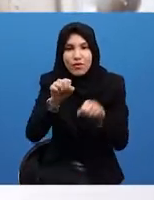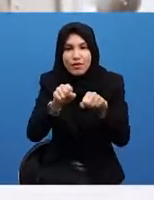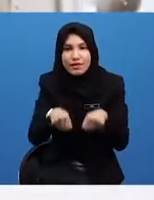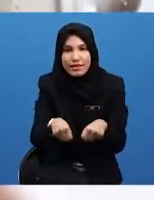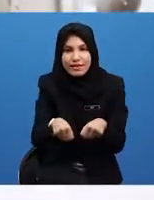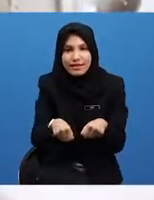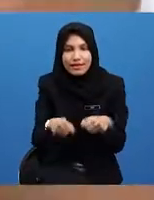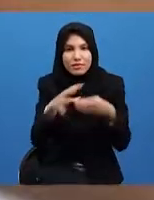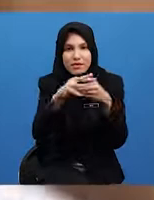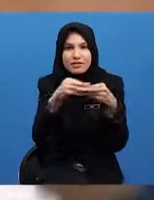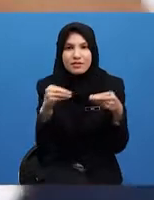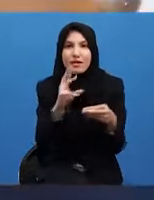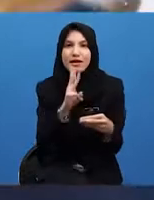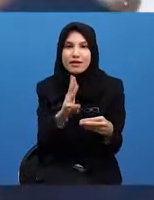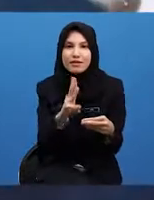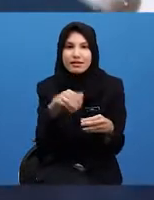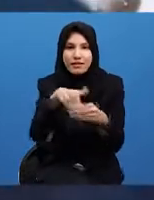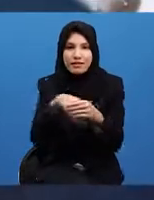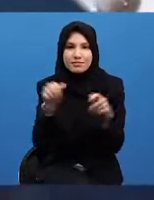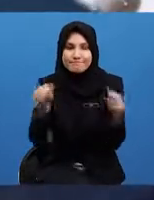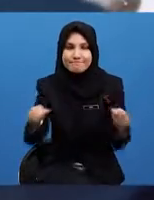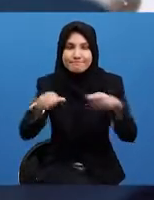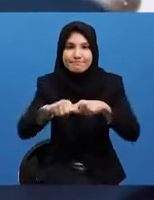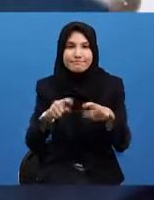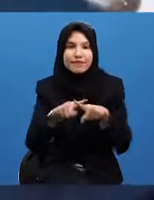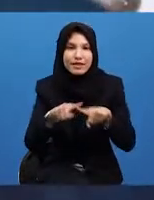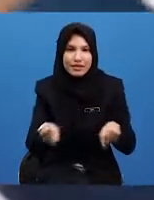air dalam akuarium tetapi